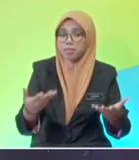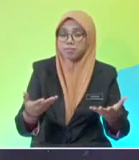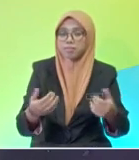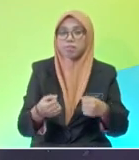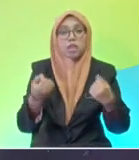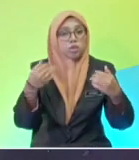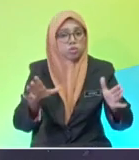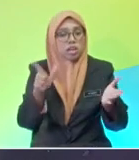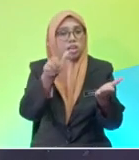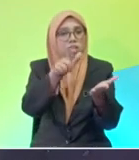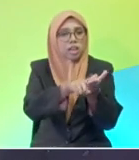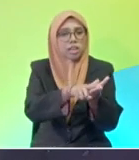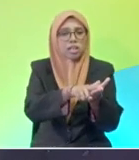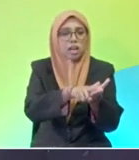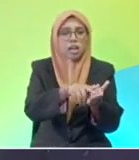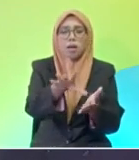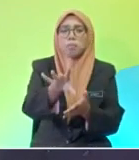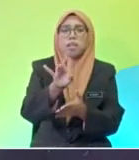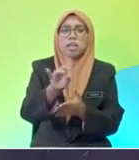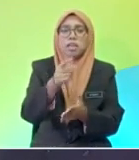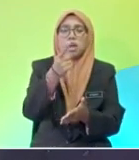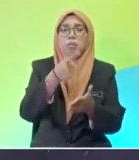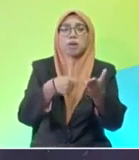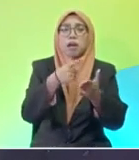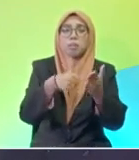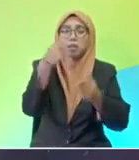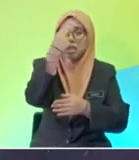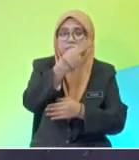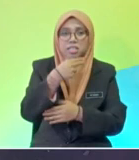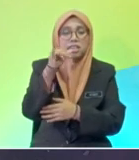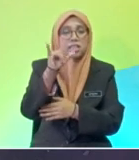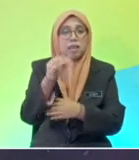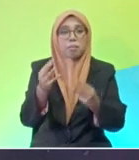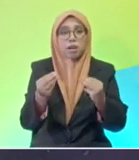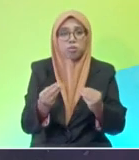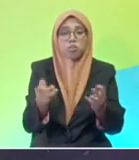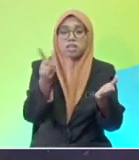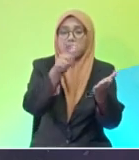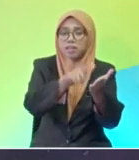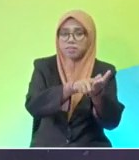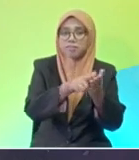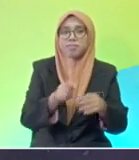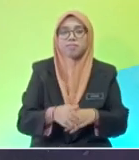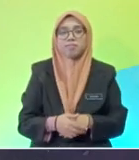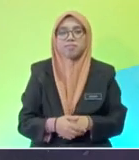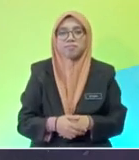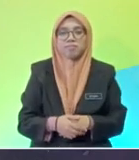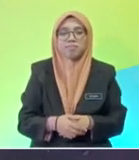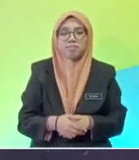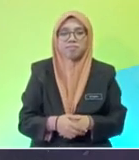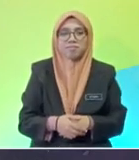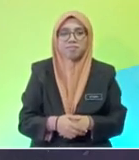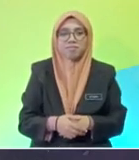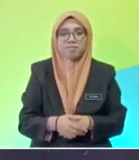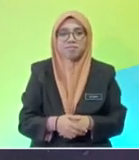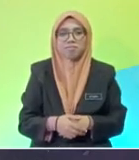Pilihlah hiasan apa ya enak ditulis anak dilekatkan nah oke baiklah Cikgu macam tuh